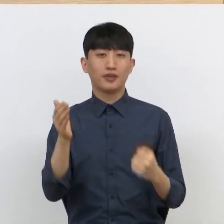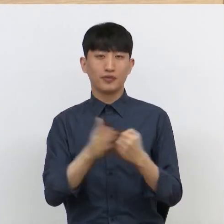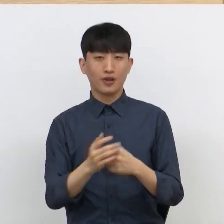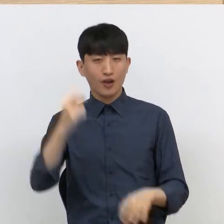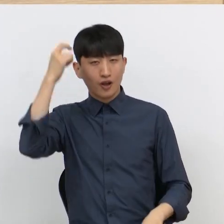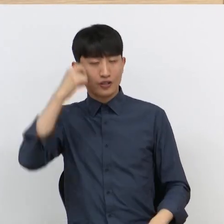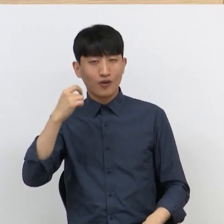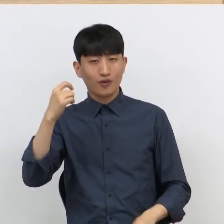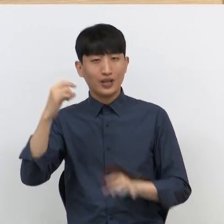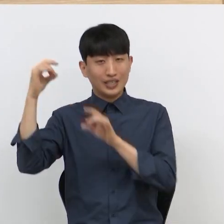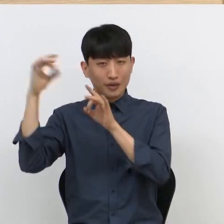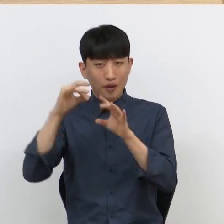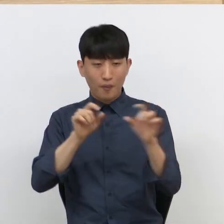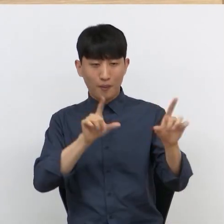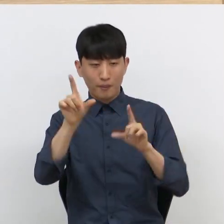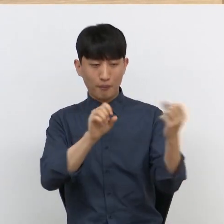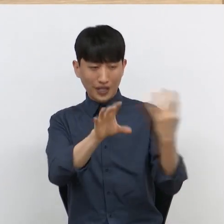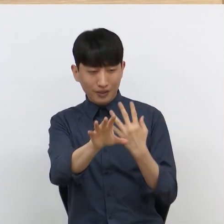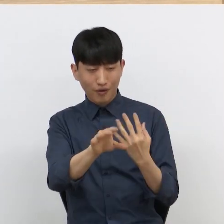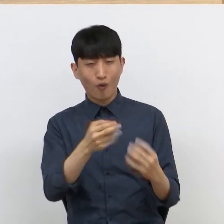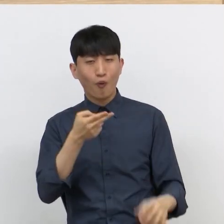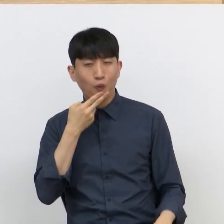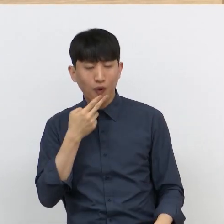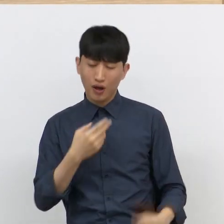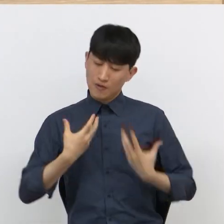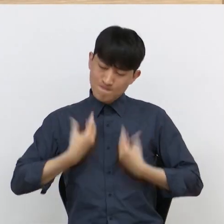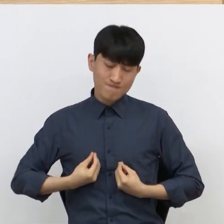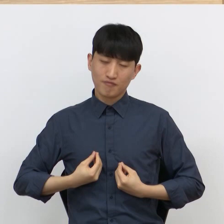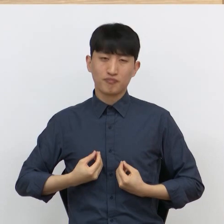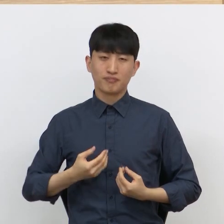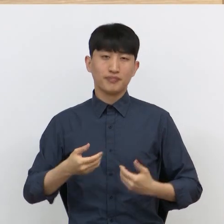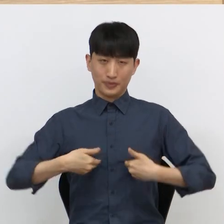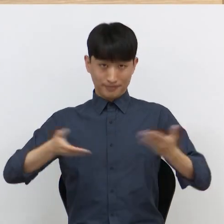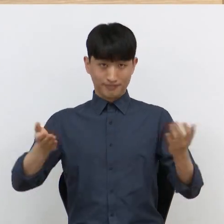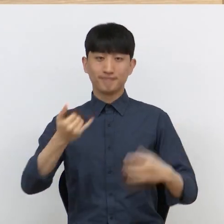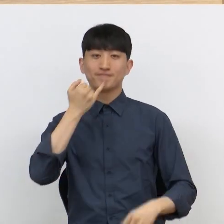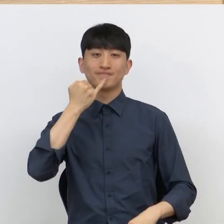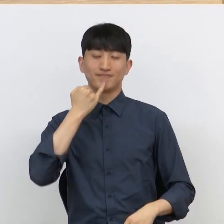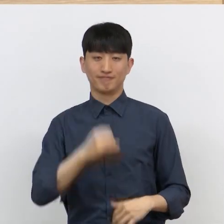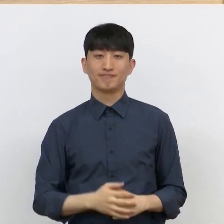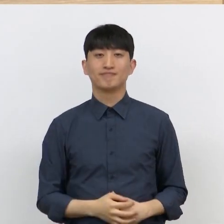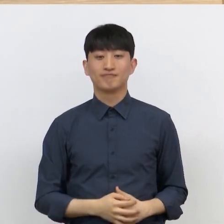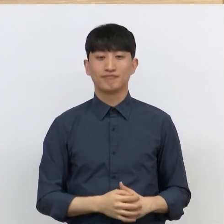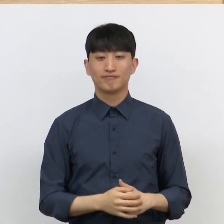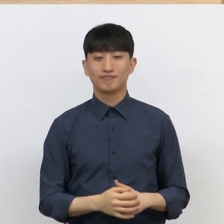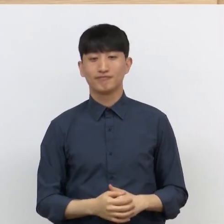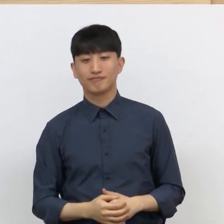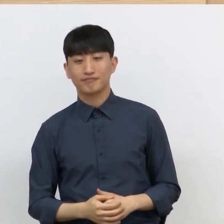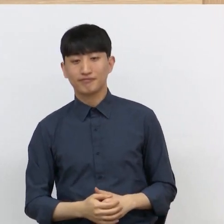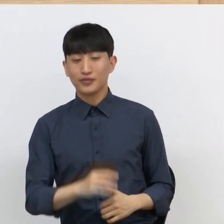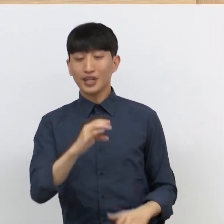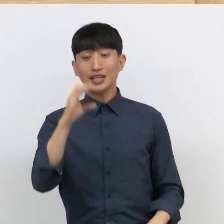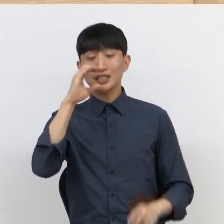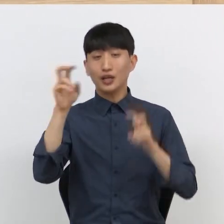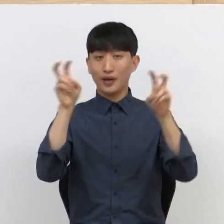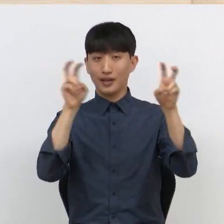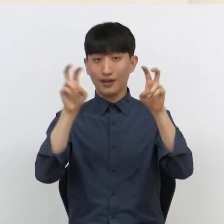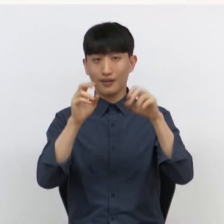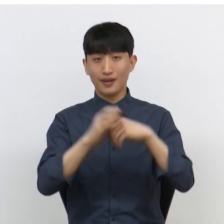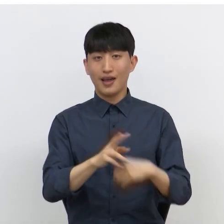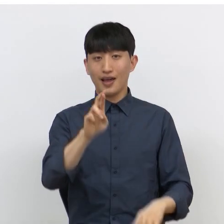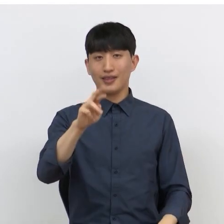해서 그것 갖고 막 실망하거나 그럴 필요가 없다라는 것을 분명히 말씀드립니다. 자, 이것은 코클리어에서